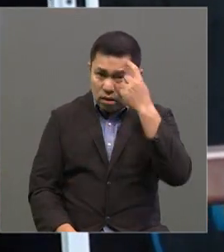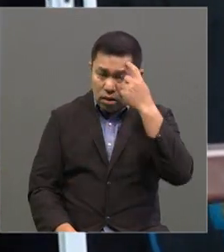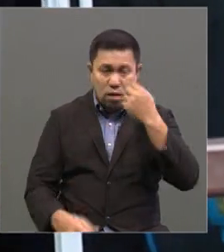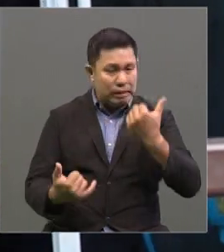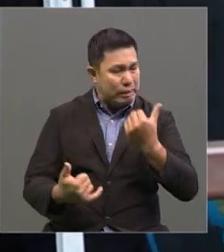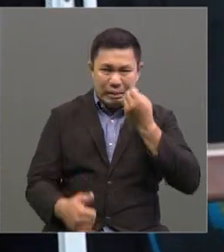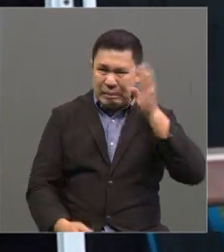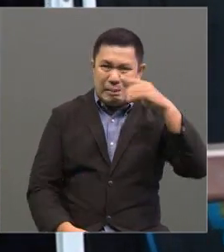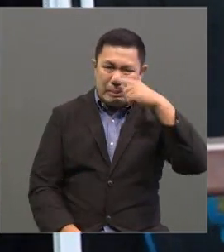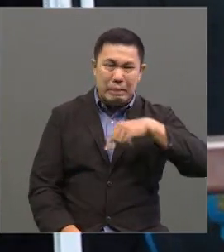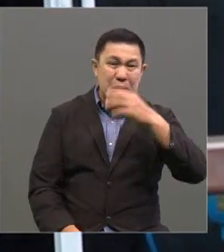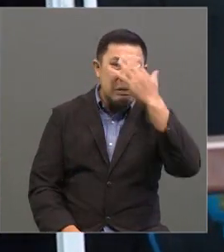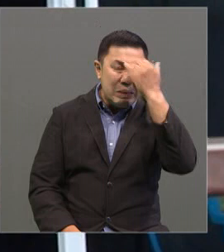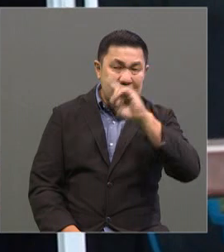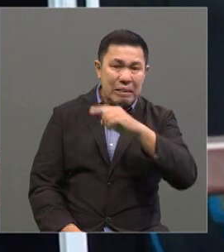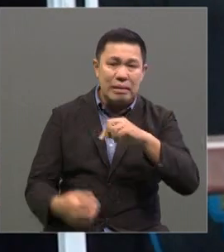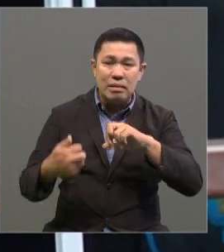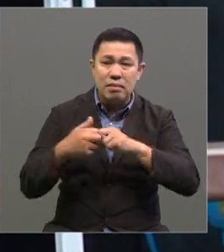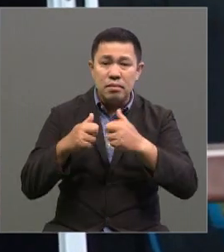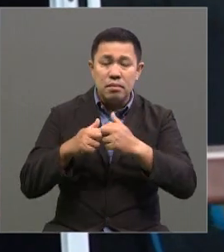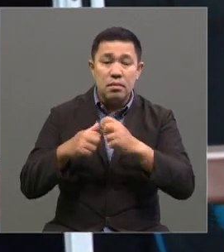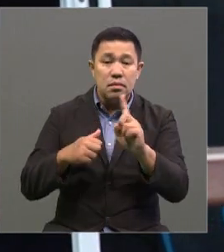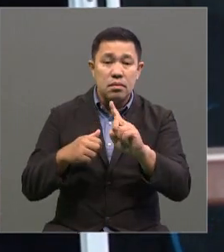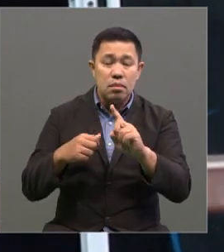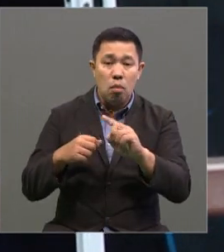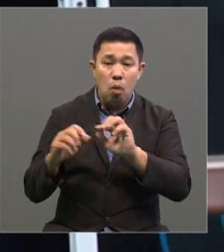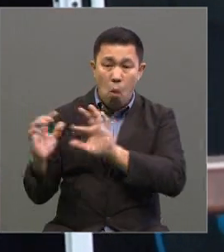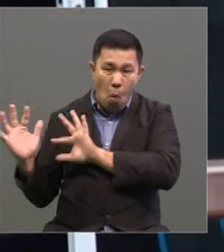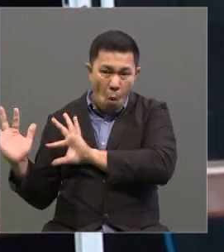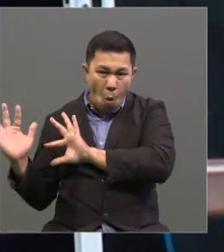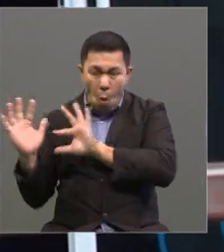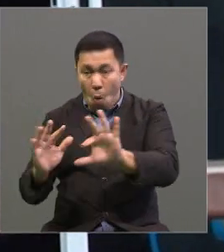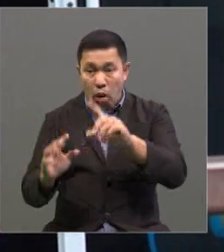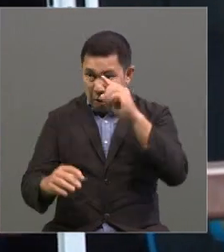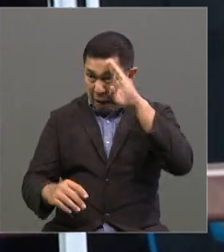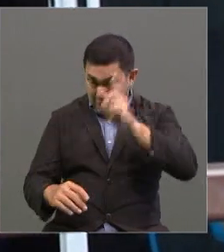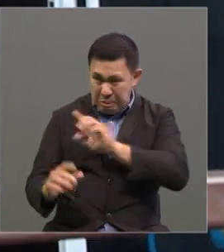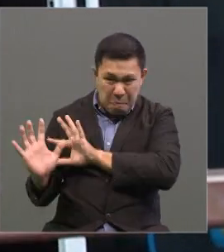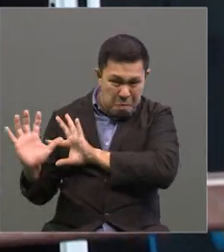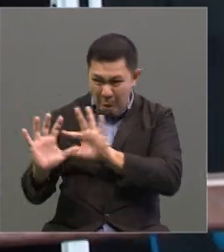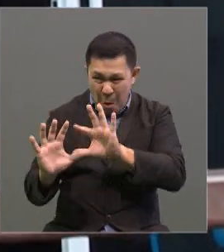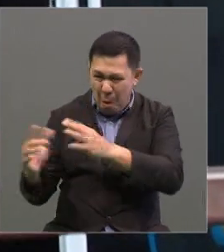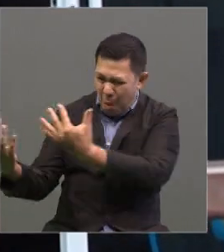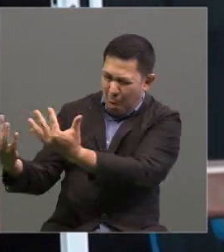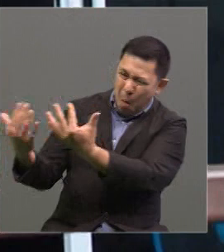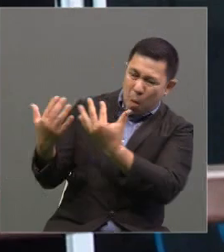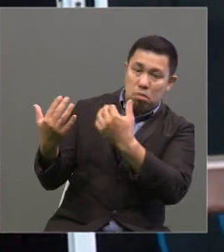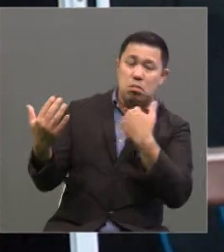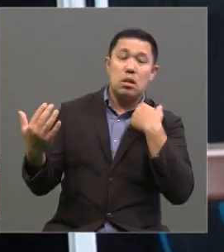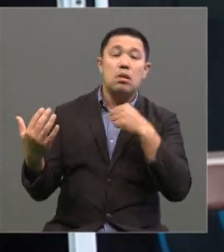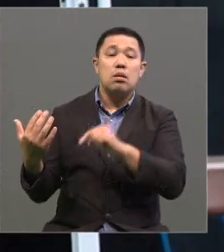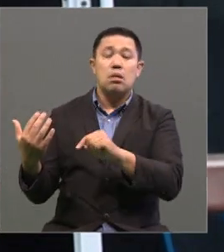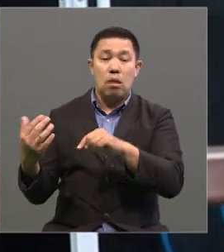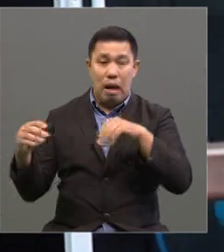จกลับก็คือมีการบุกภาคพื้นดินมาแล้วก็บุกเข้ามาเรื่อยๆจน